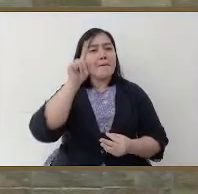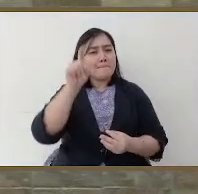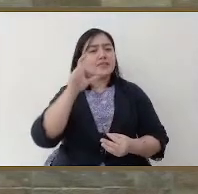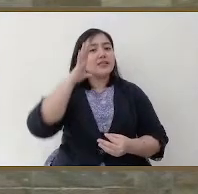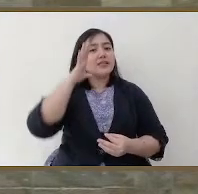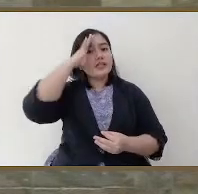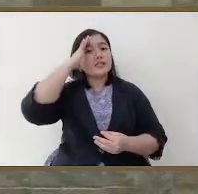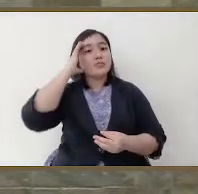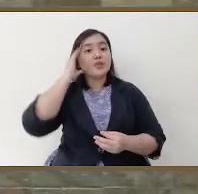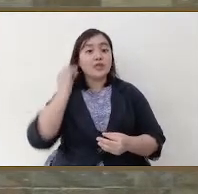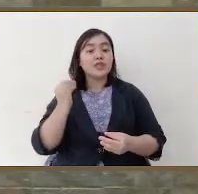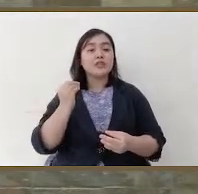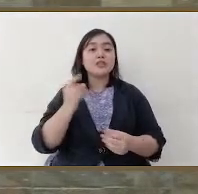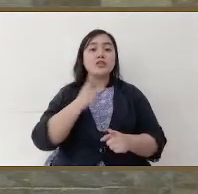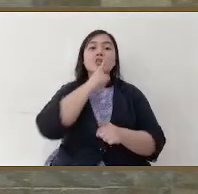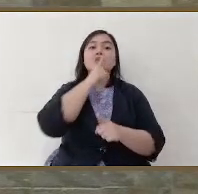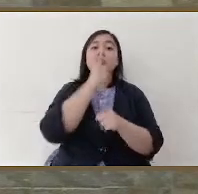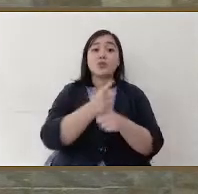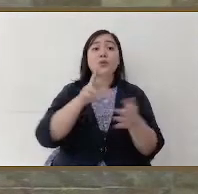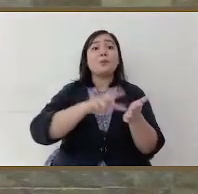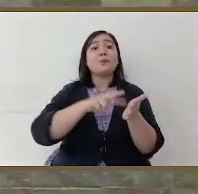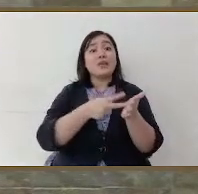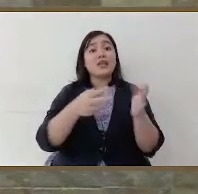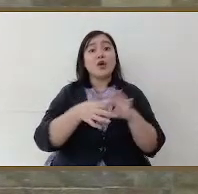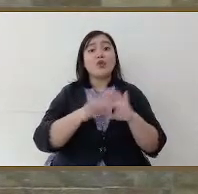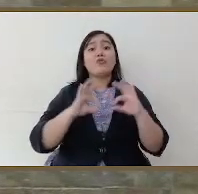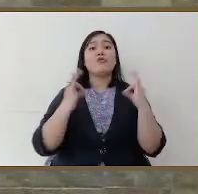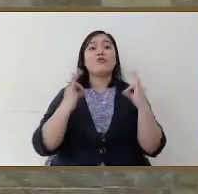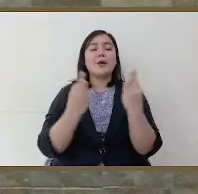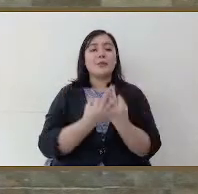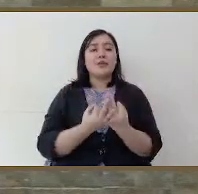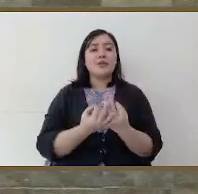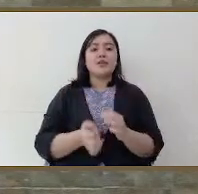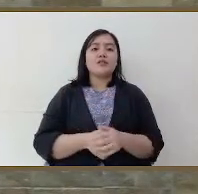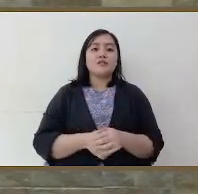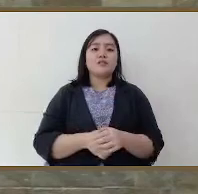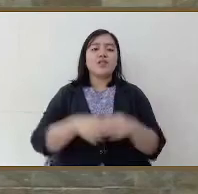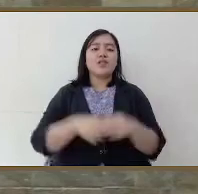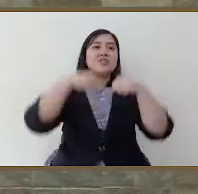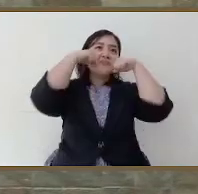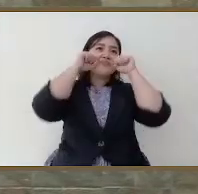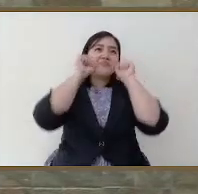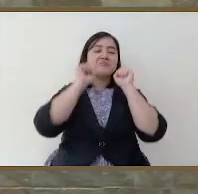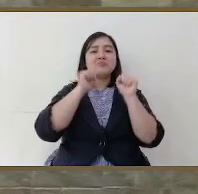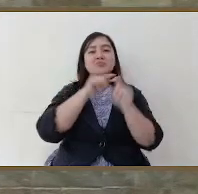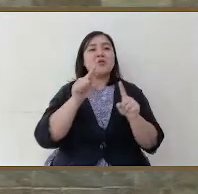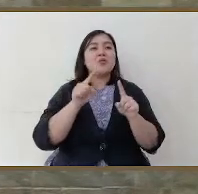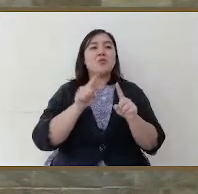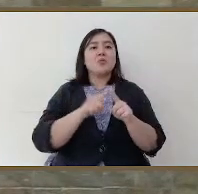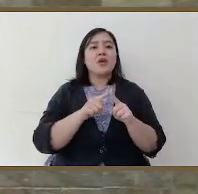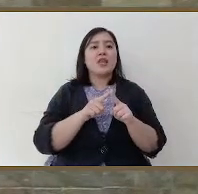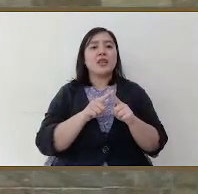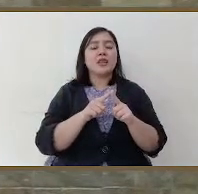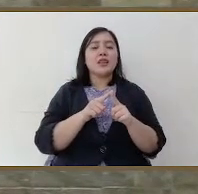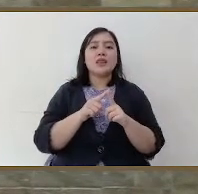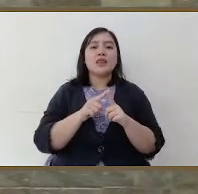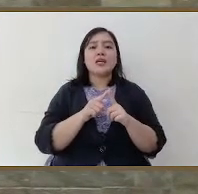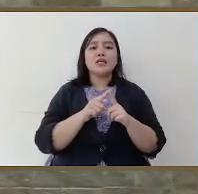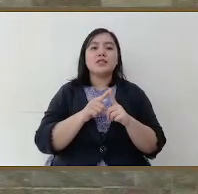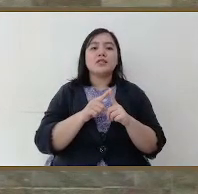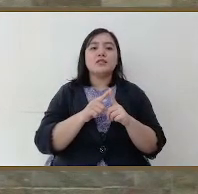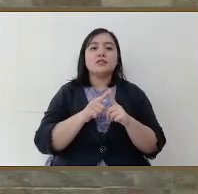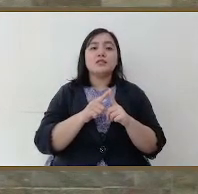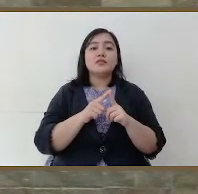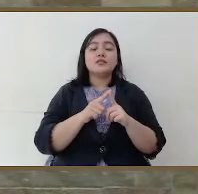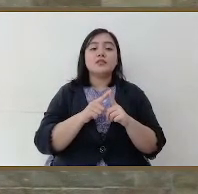Hindi maramdaman ang kanyang asawa na may asawa siya. Gaano kalungkot siya mga kapatid? Parang nagsusolo. Pagka naramdaman niyo minsan nagbibiruan